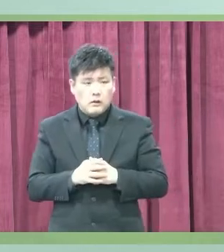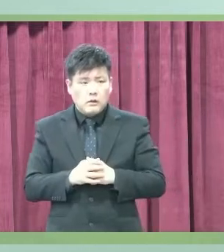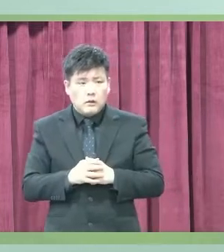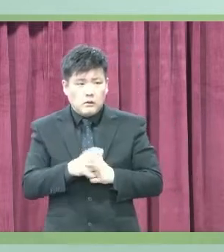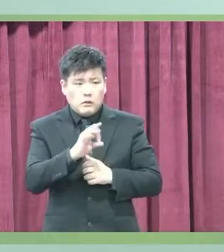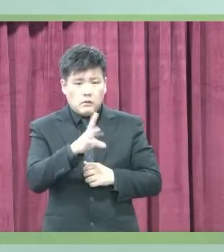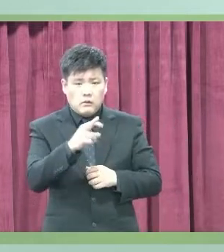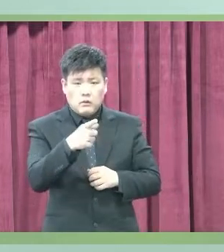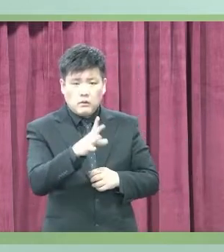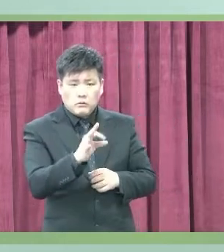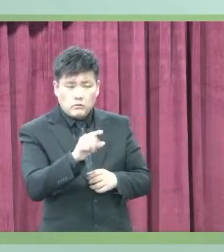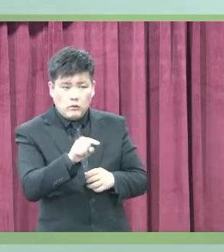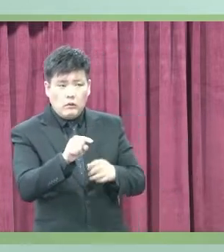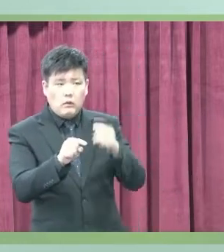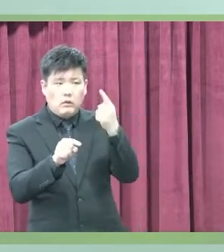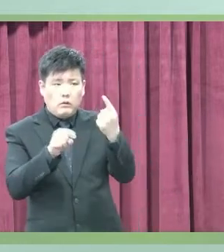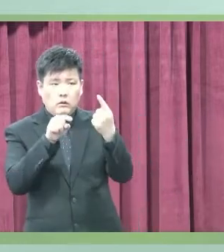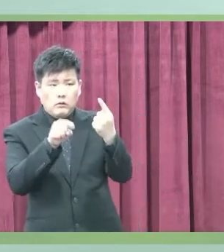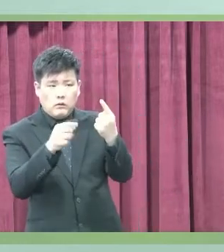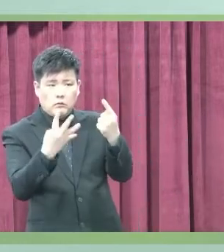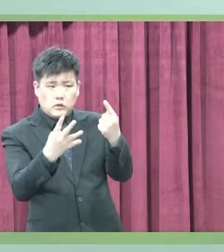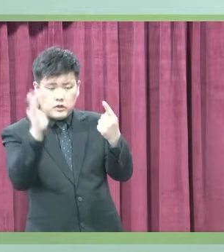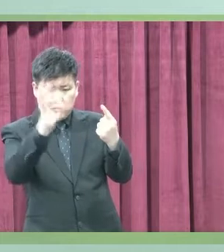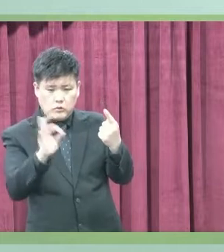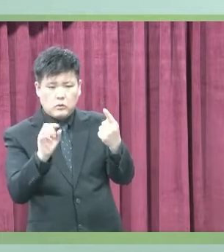비장애인보다 1.4%포인트 높게 나타나고 있습니다.